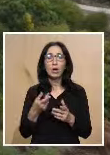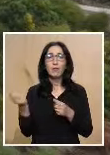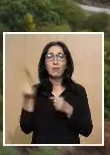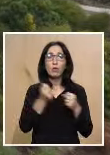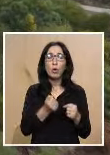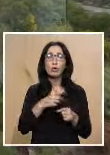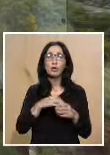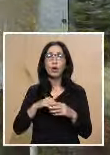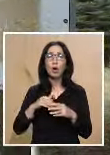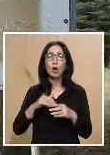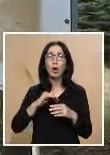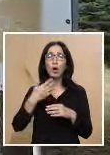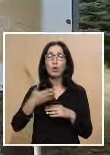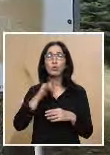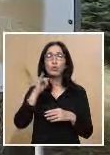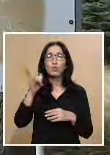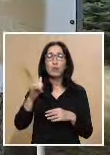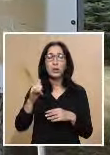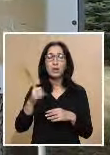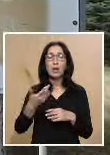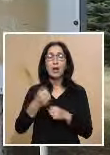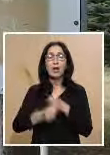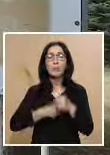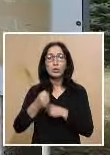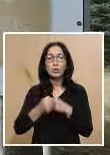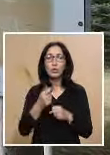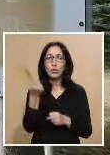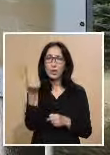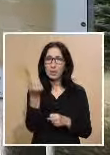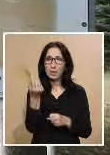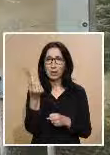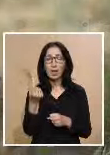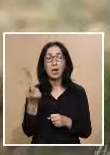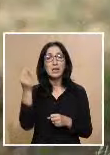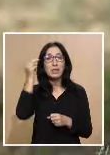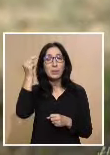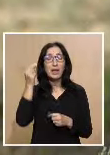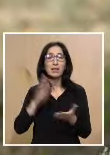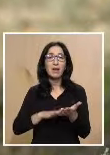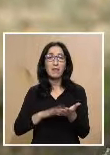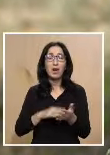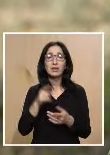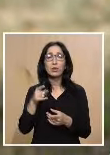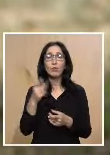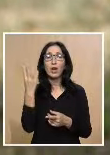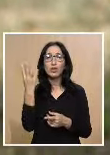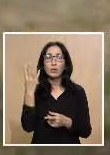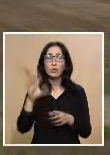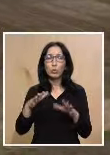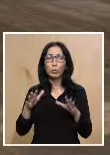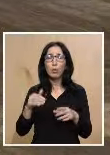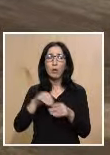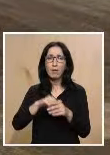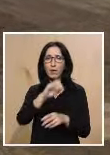от чужбина и възпроизводство на семена. Знаменателен факт е, че това стопанство е четвъртото